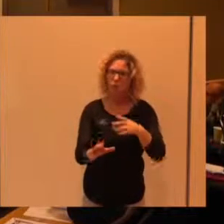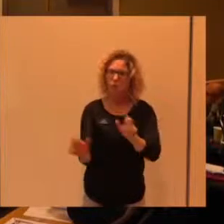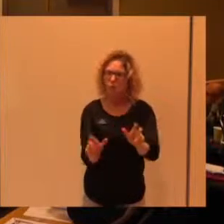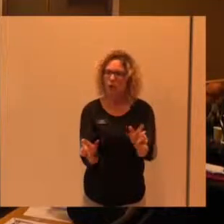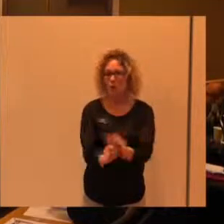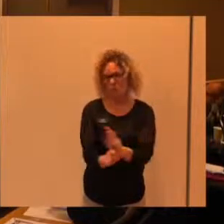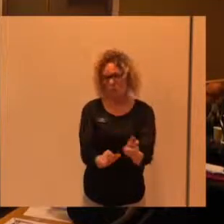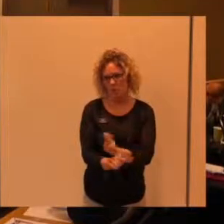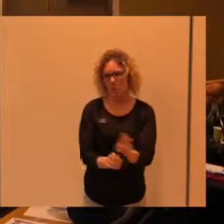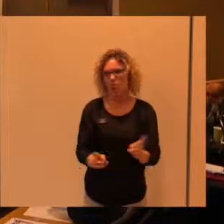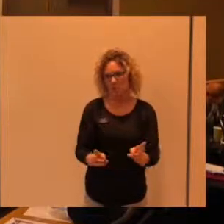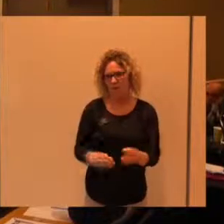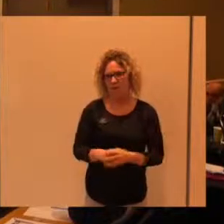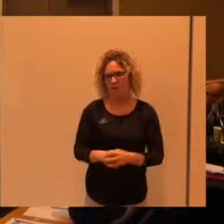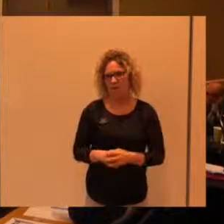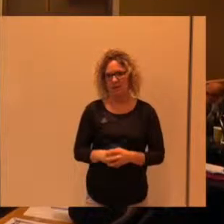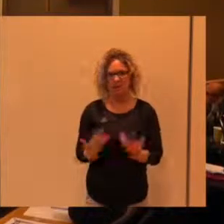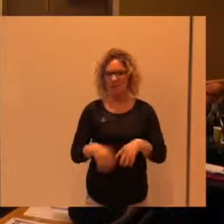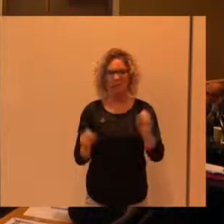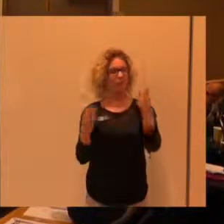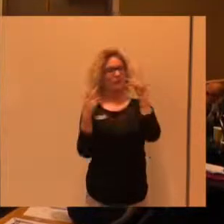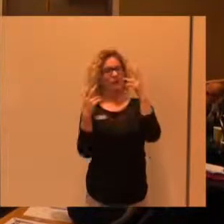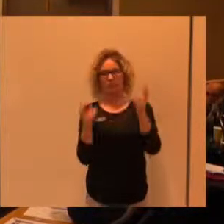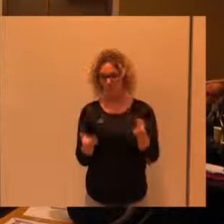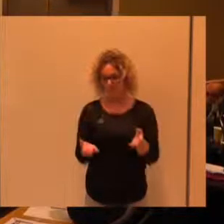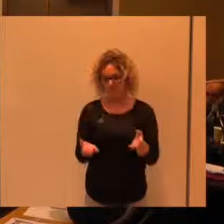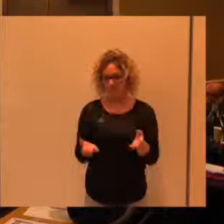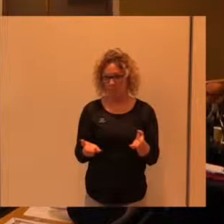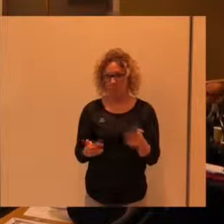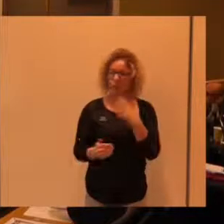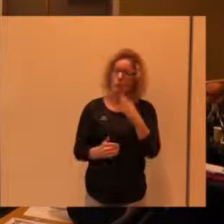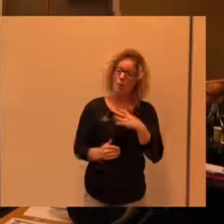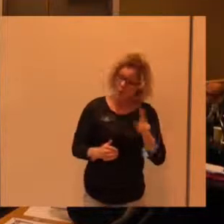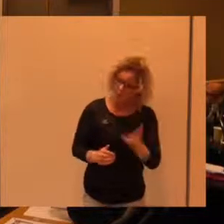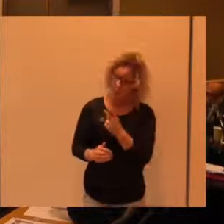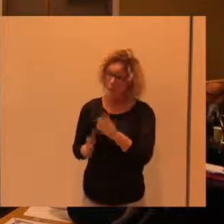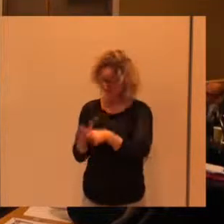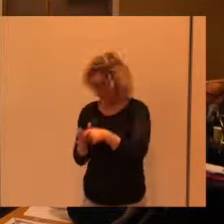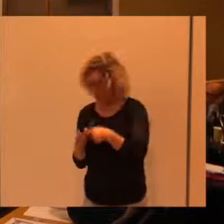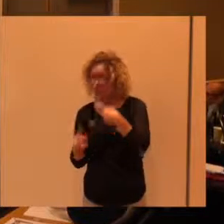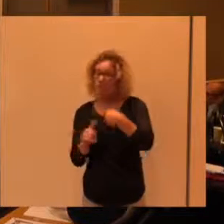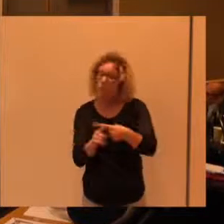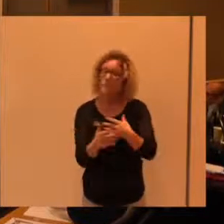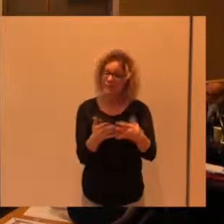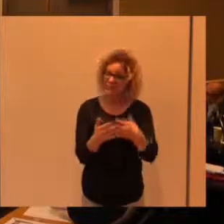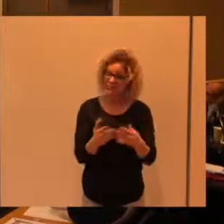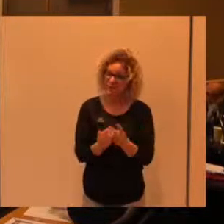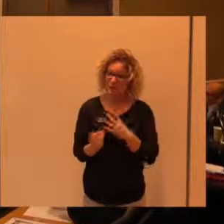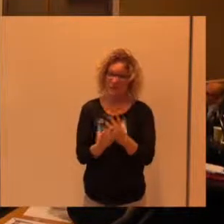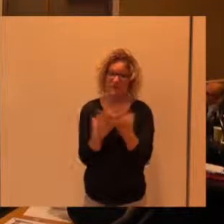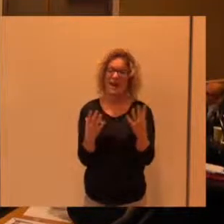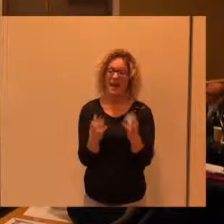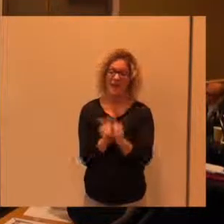kontroll i sådana fall. Och det är väldigt bra om jag kan ha både en text och en film. Så det finns flera sätt att ta